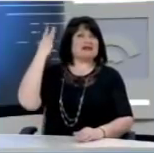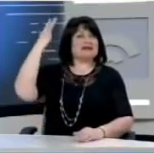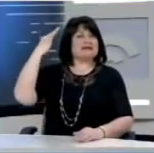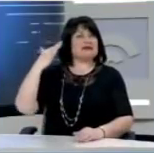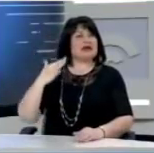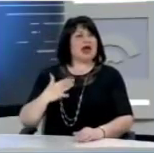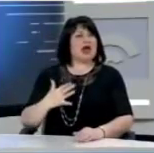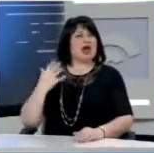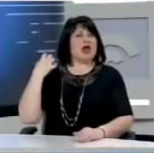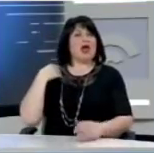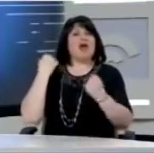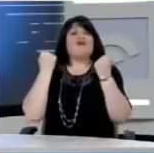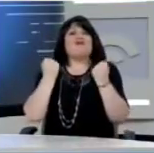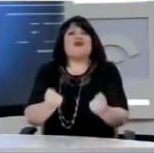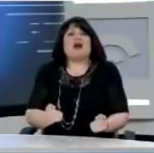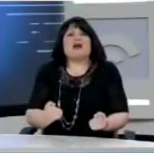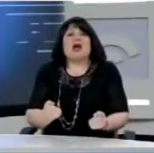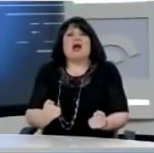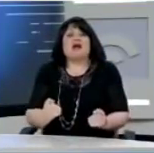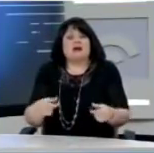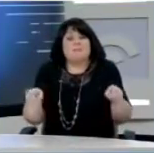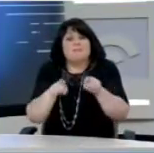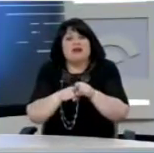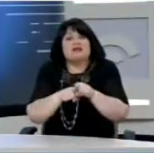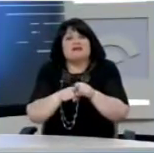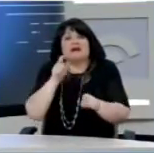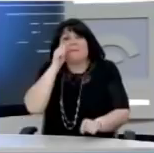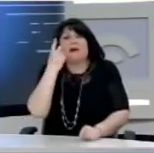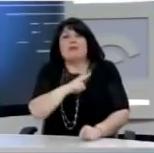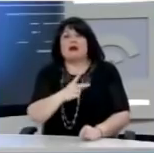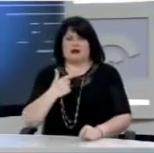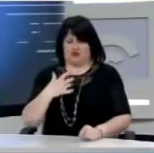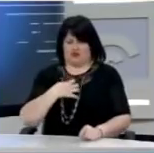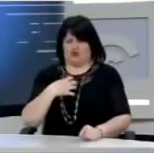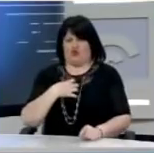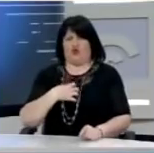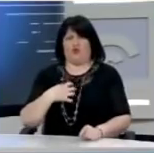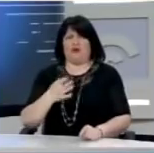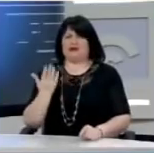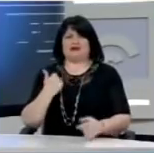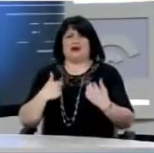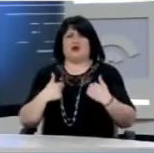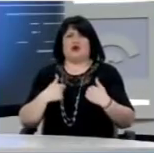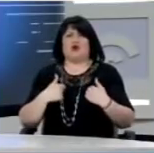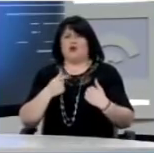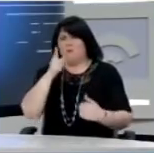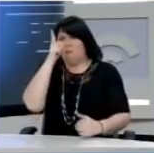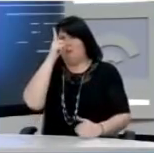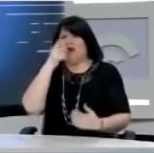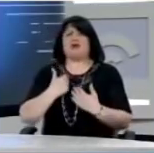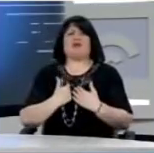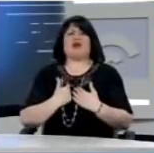κεφάλι σας, που είναι η σκιά του πατέρα σας. Εγώ δεν έχω κανένα κόμπλεξ, κανένα σύμπλεγμα. Και είμαι